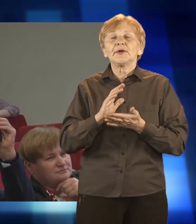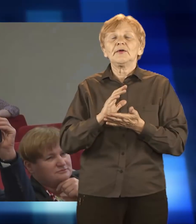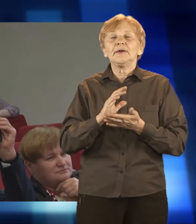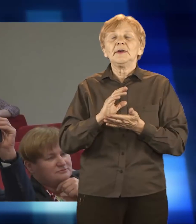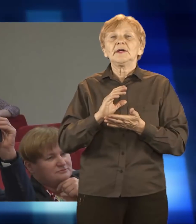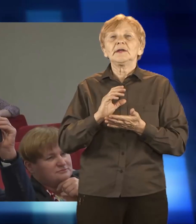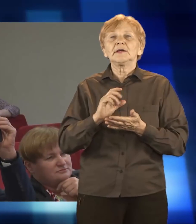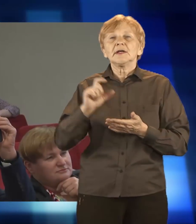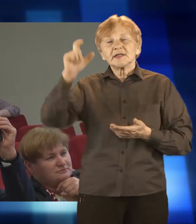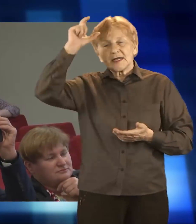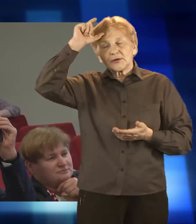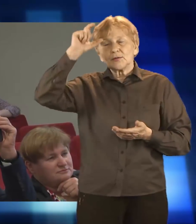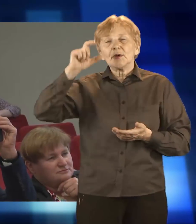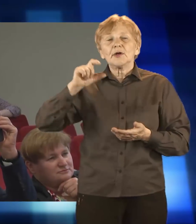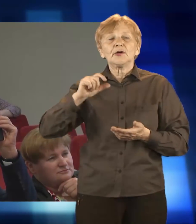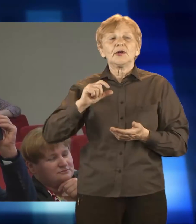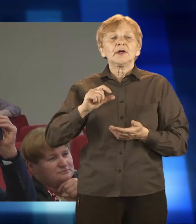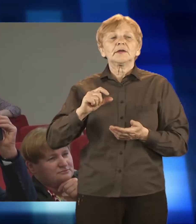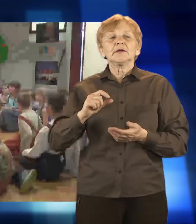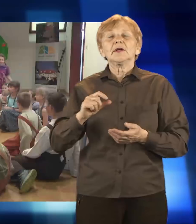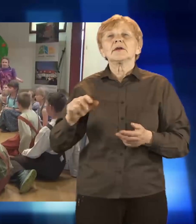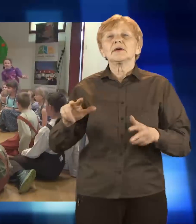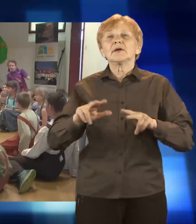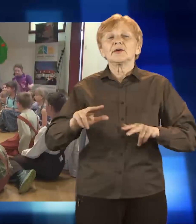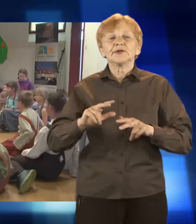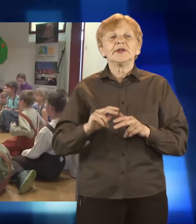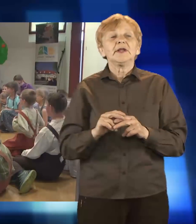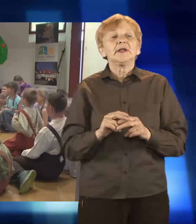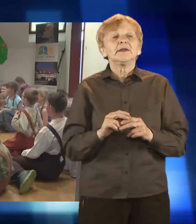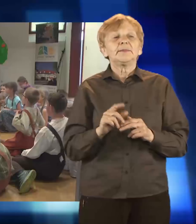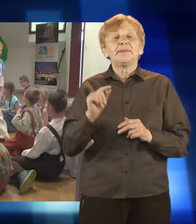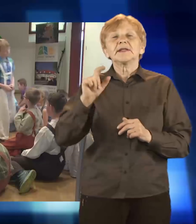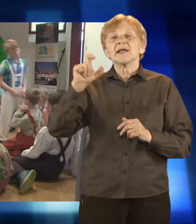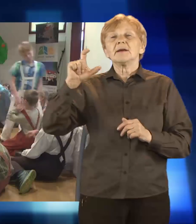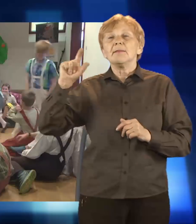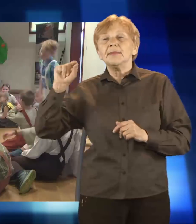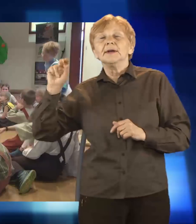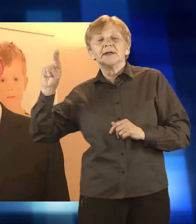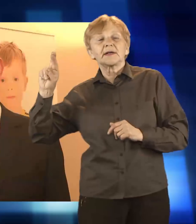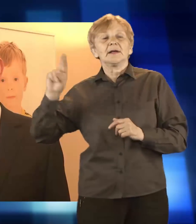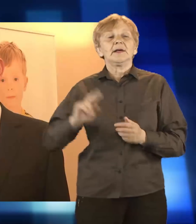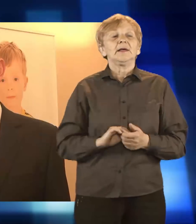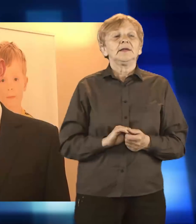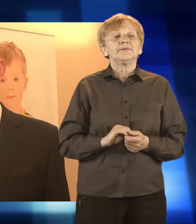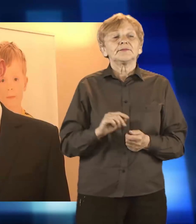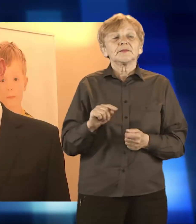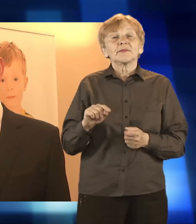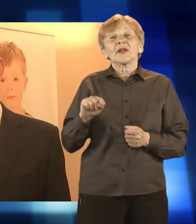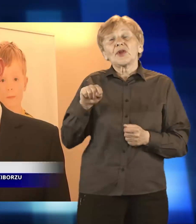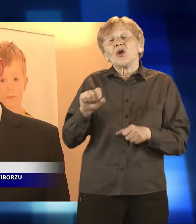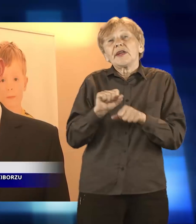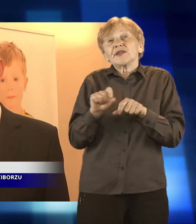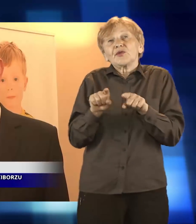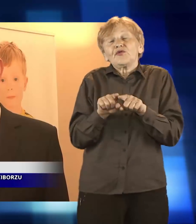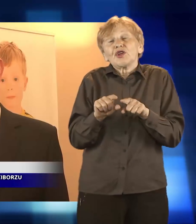wspólne przedsięwzięcia na rzecz rodzin zastępczych, na przykład takie jak wtorkowa konferencja. Ta konferencja jest to okazja, żeby